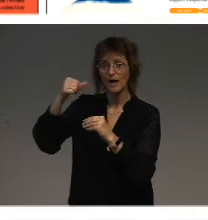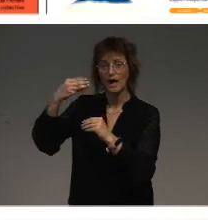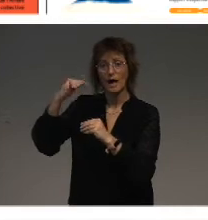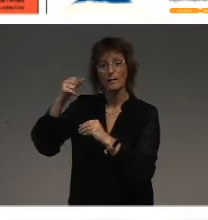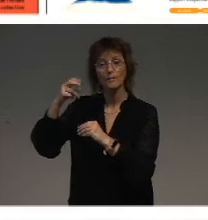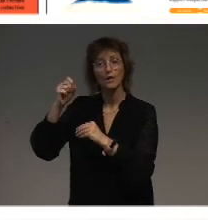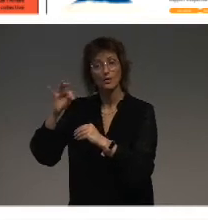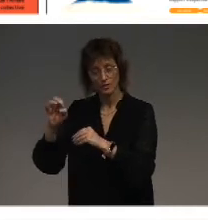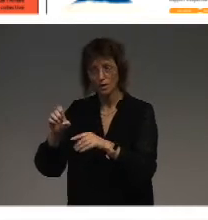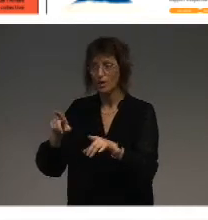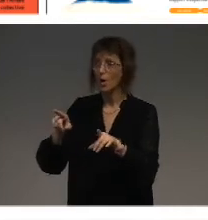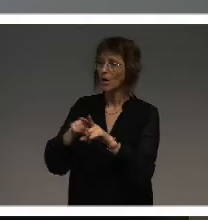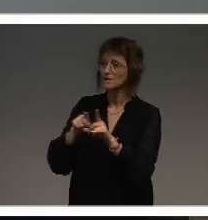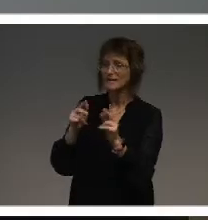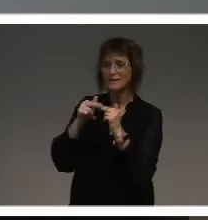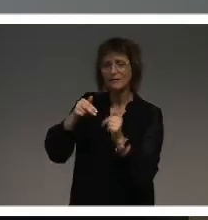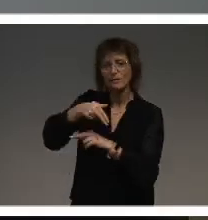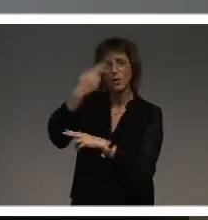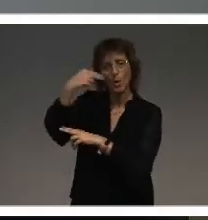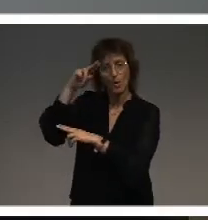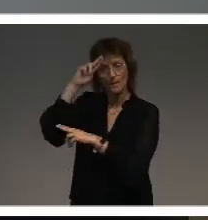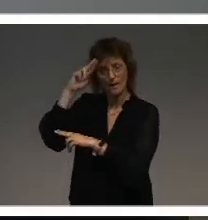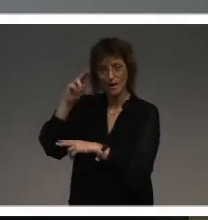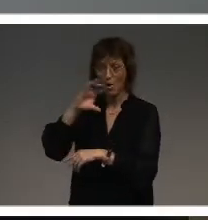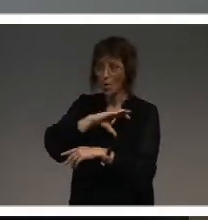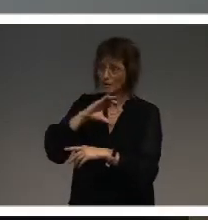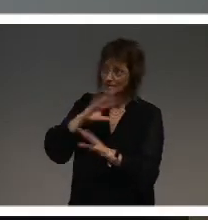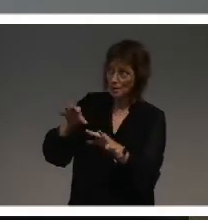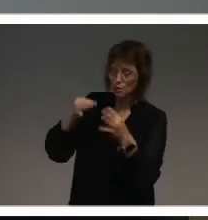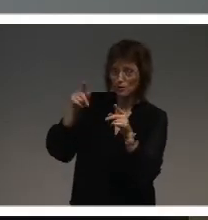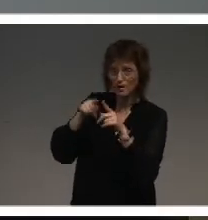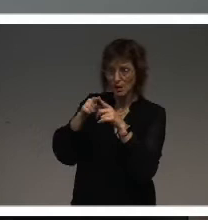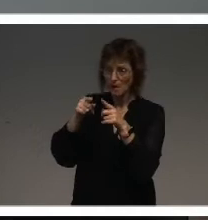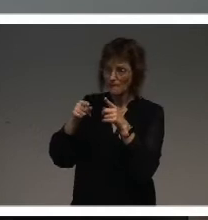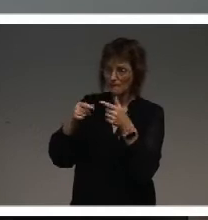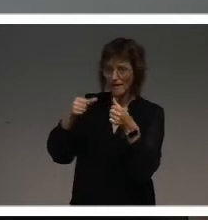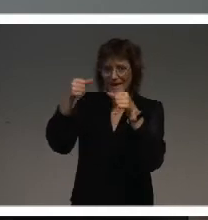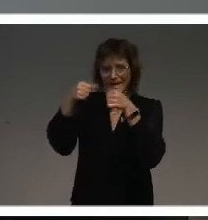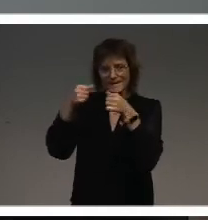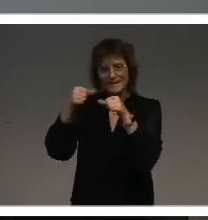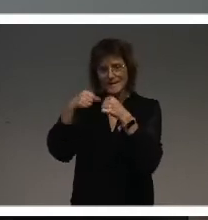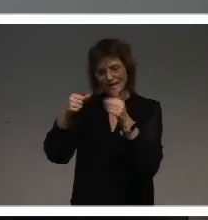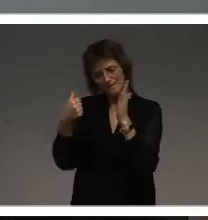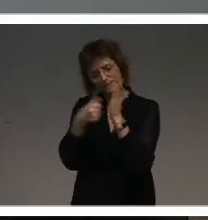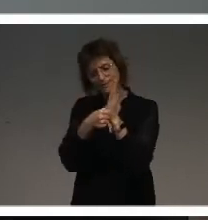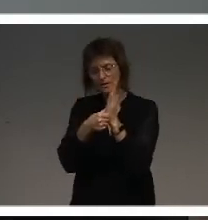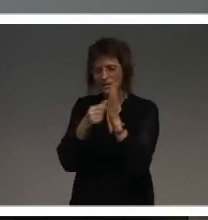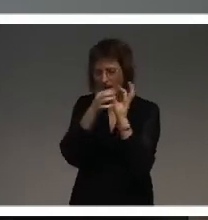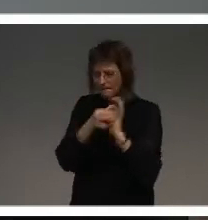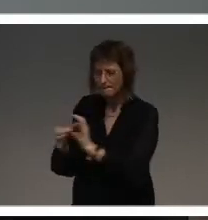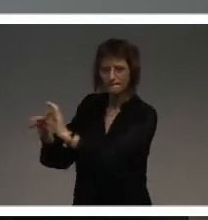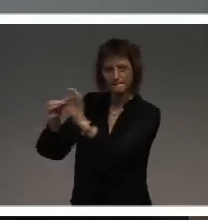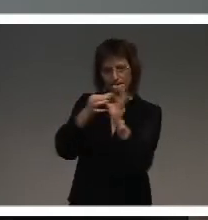proposer les classifications et l'étiquetage harmonisés, donc qui permettront ensuite dans les entreprises de disposer d'un